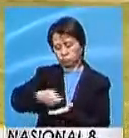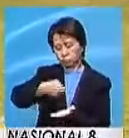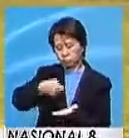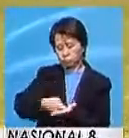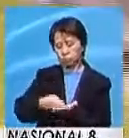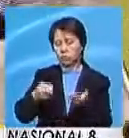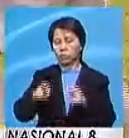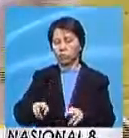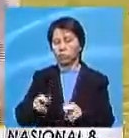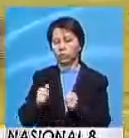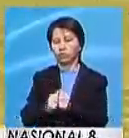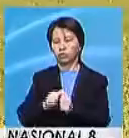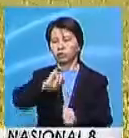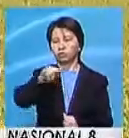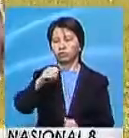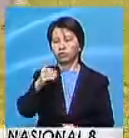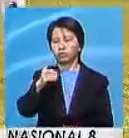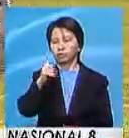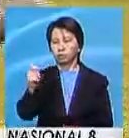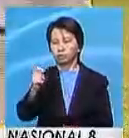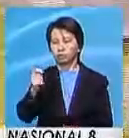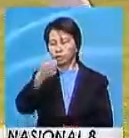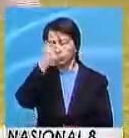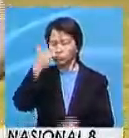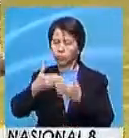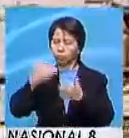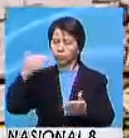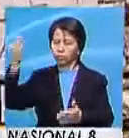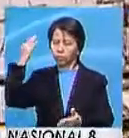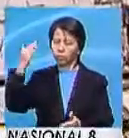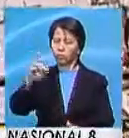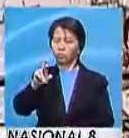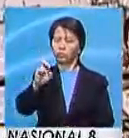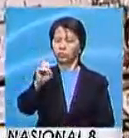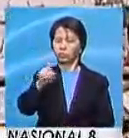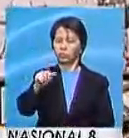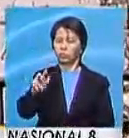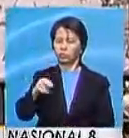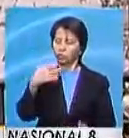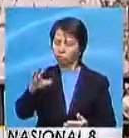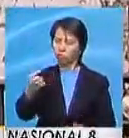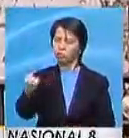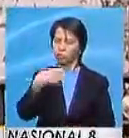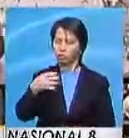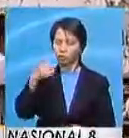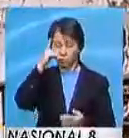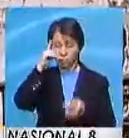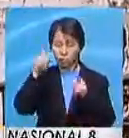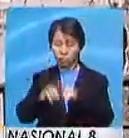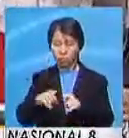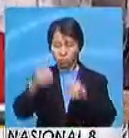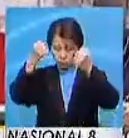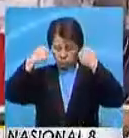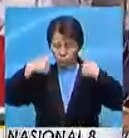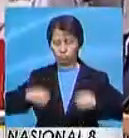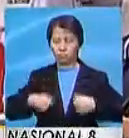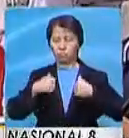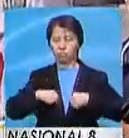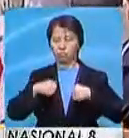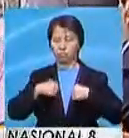JDT. Ini kerana katanya, sebelum ini Rozaimi telah pun menyatakan persetujuan untuk menyarung jersi skuad